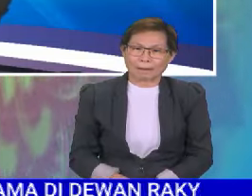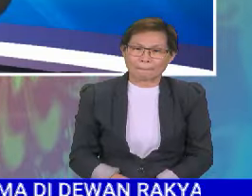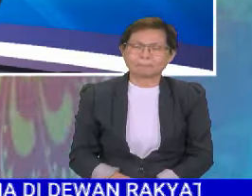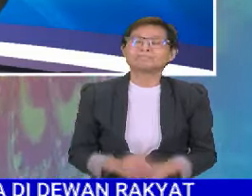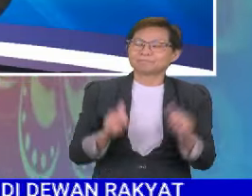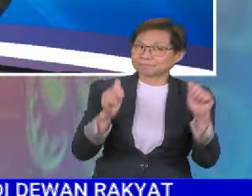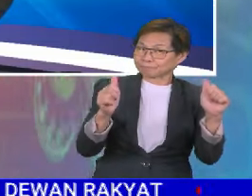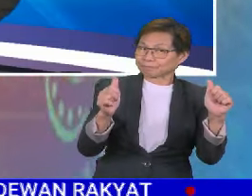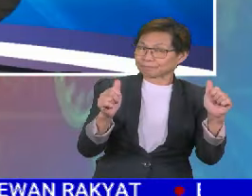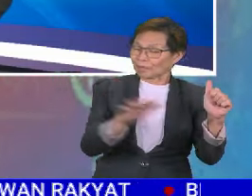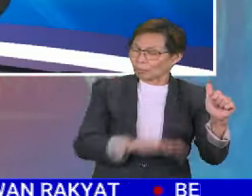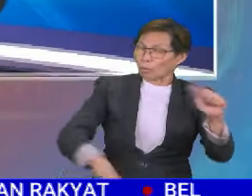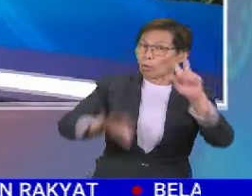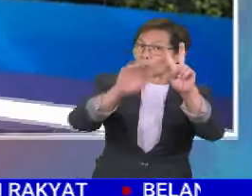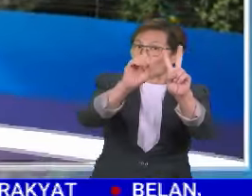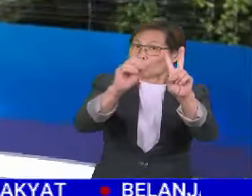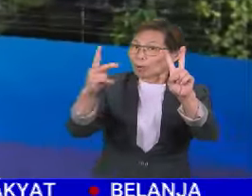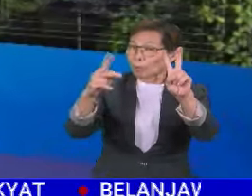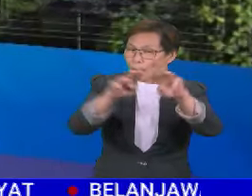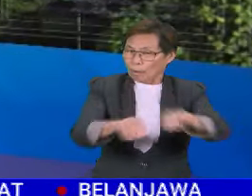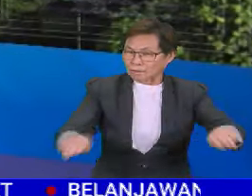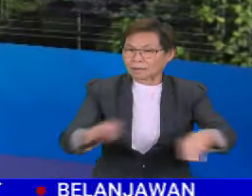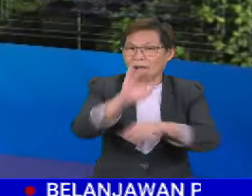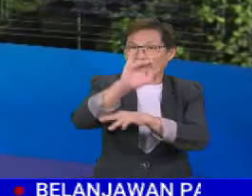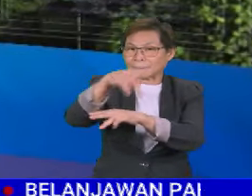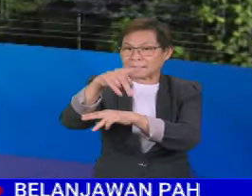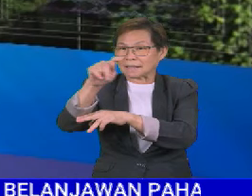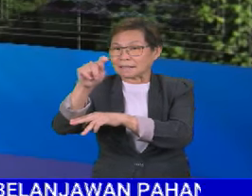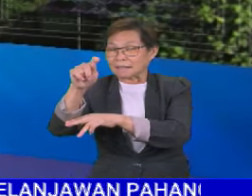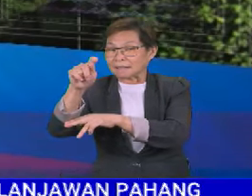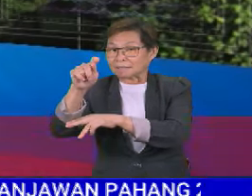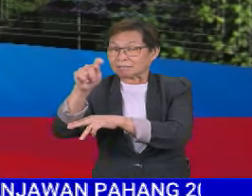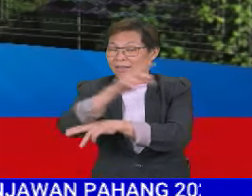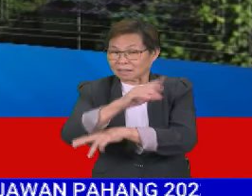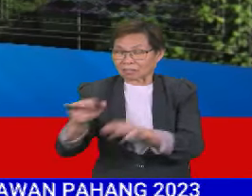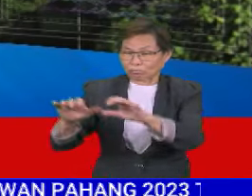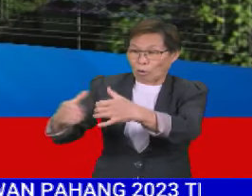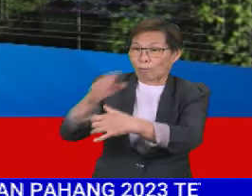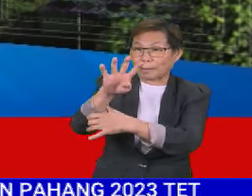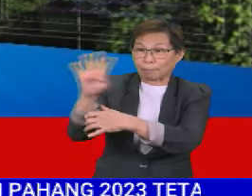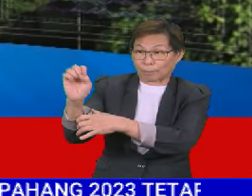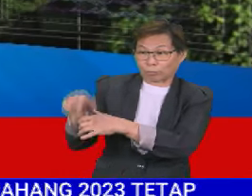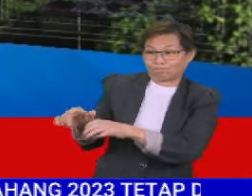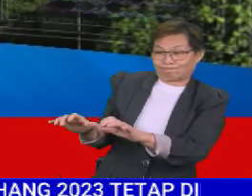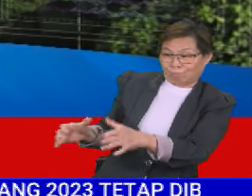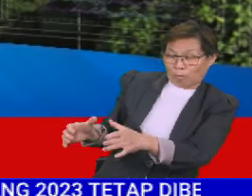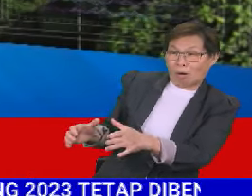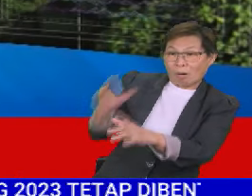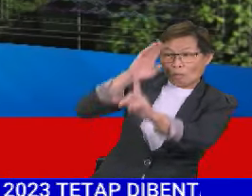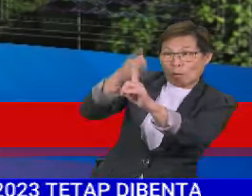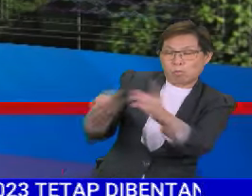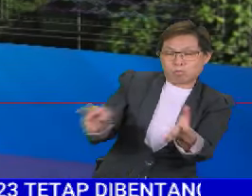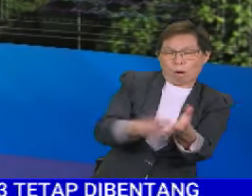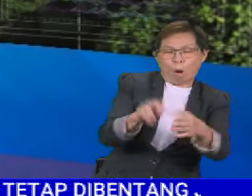Ya, Sahi. Kira-kira 20,000 pelajar institusi pengajian tinggi IPT dan golongan B40 disasar membuat